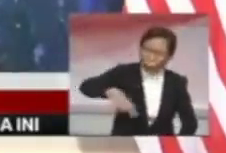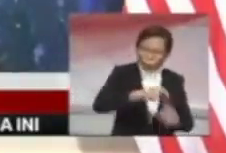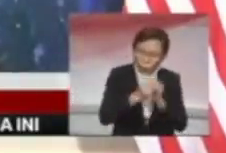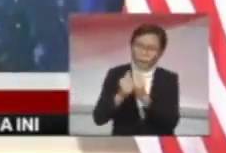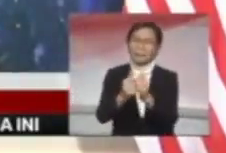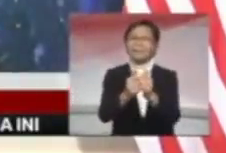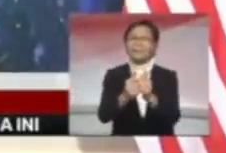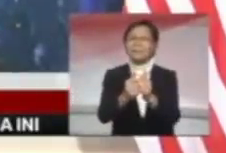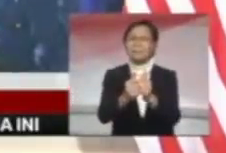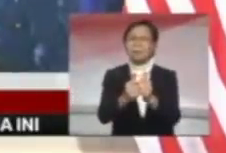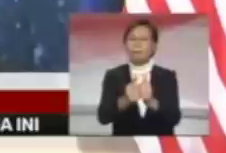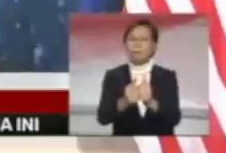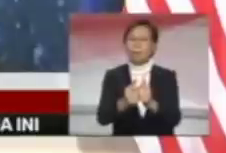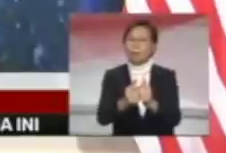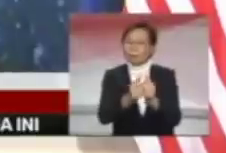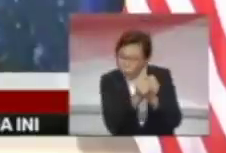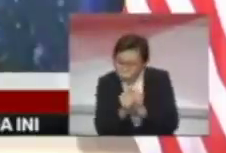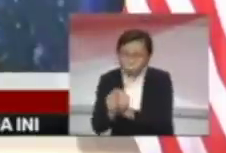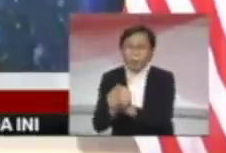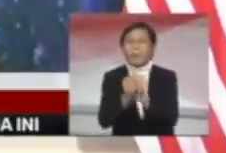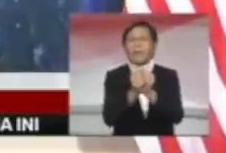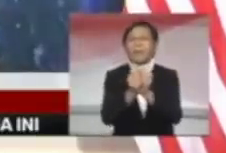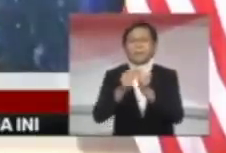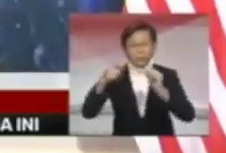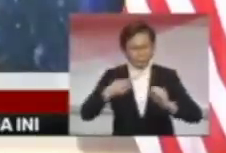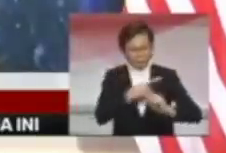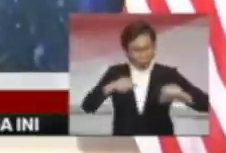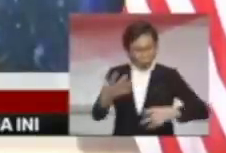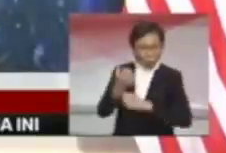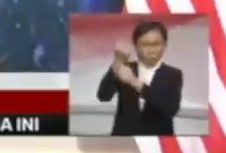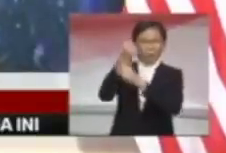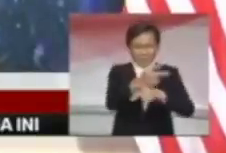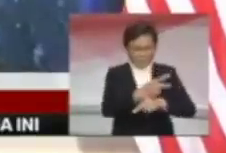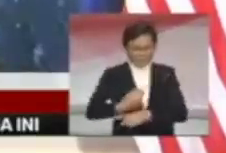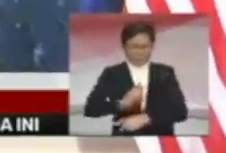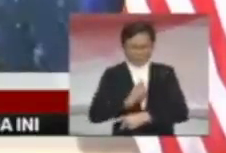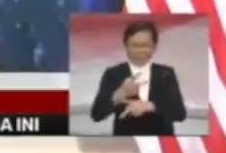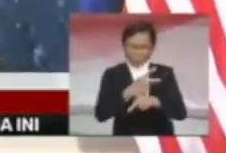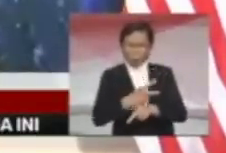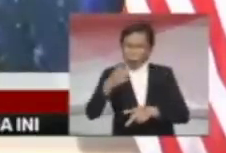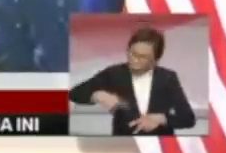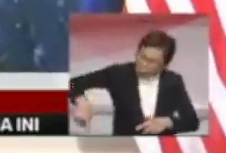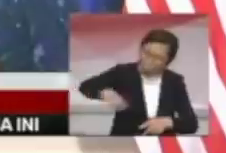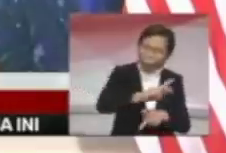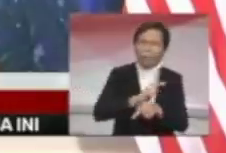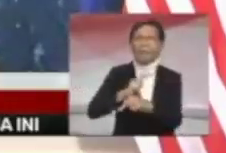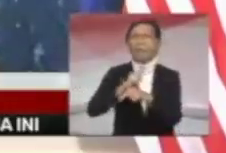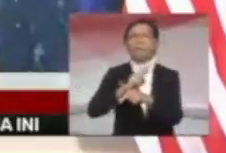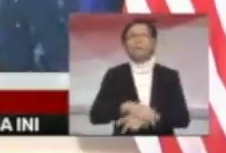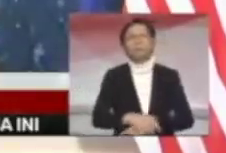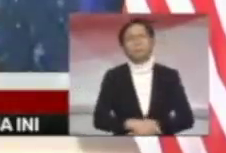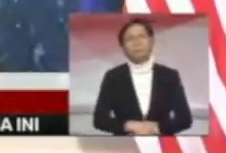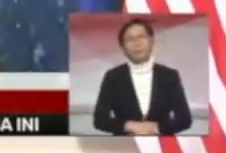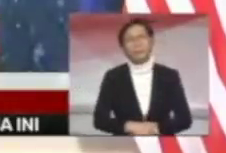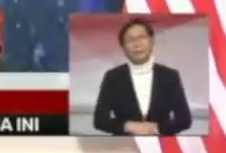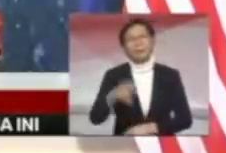dalam perutusan khas petang tadi Maiden berkata golongan orang kelainan upaya Oke Youtube termasuk di dalam fakta